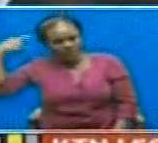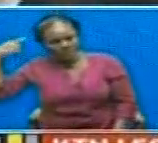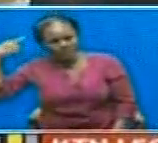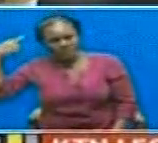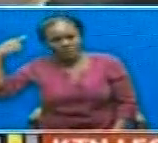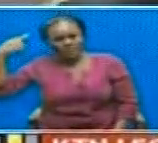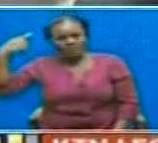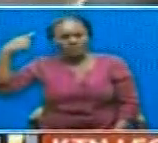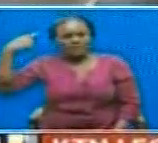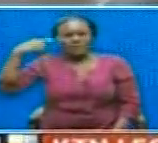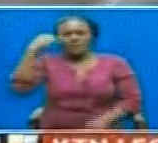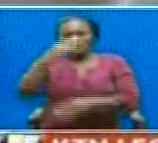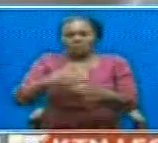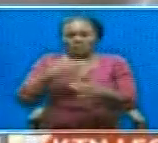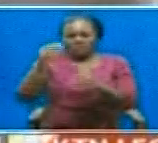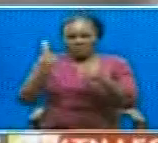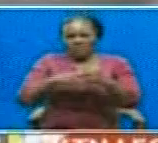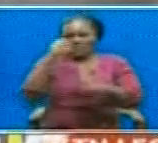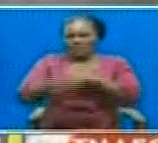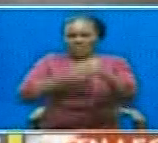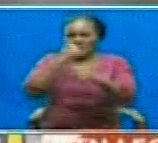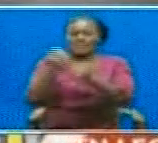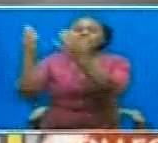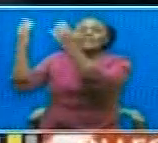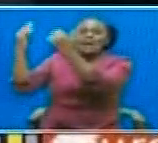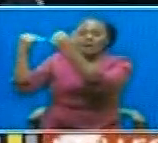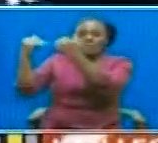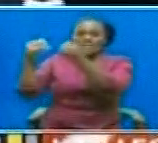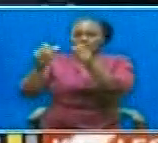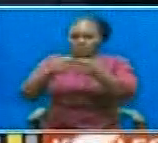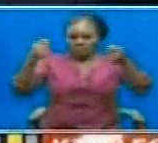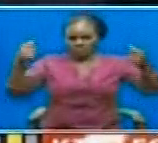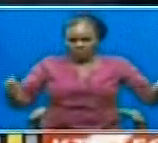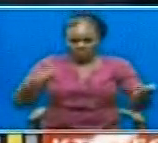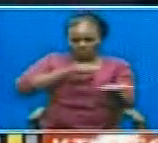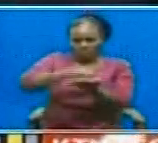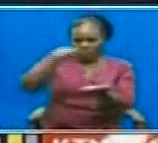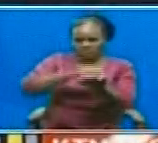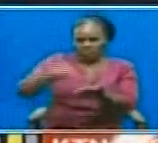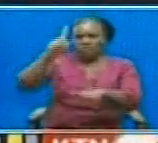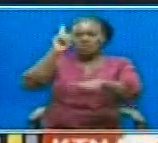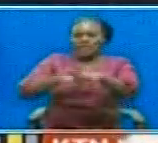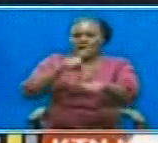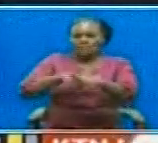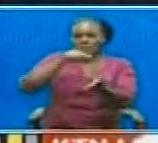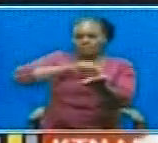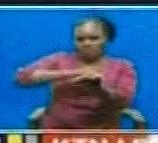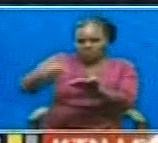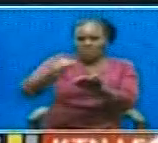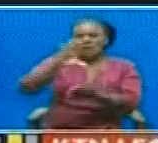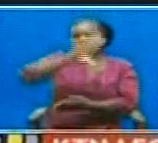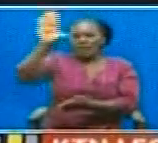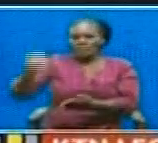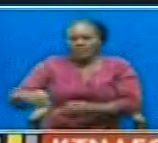mwendawazimu miaka 7 ijayo. Haya ni kwa mujibu wa jarida la kila leo la Times linalochapishwa na kampuni ya